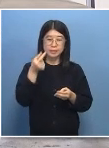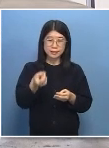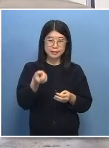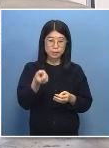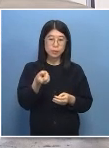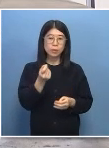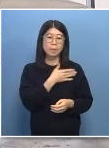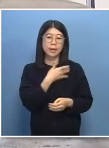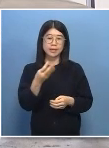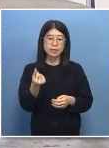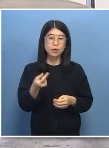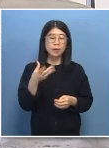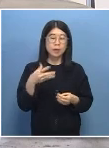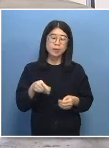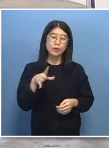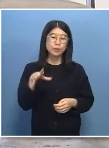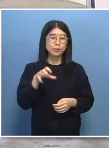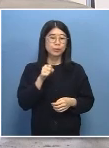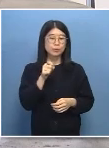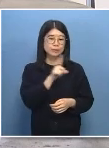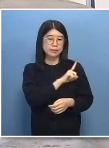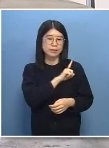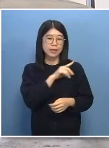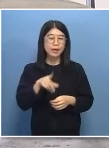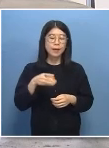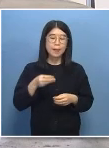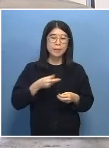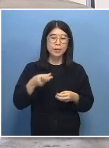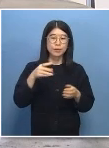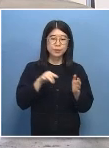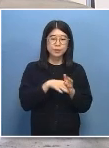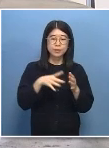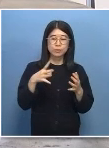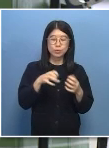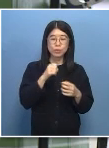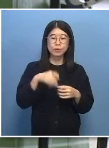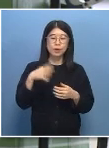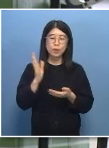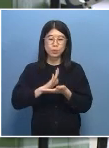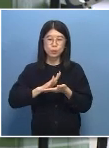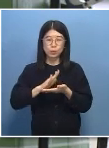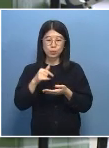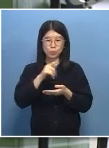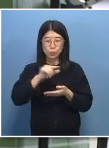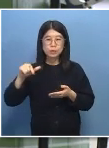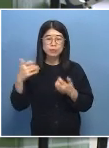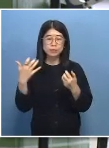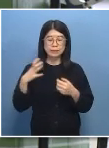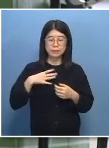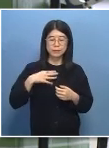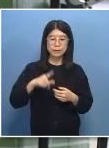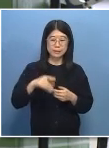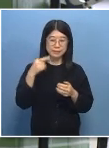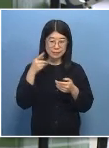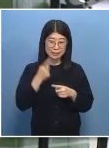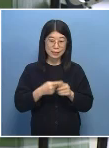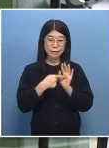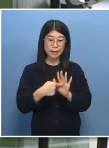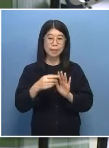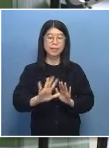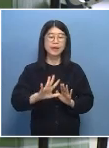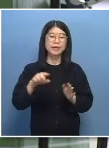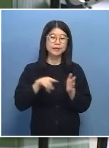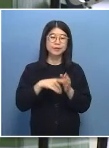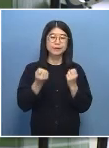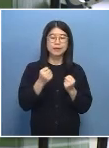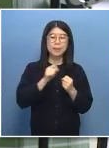用者自負喺嗰個譬如話耗電量啊、污染情況就唔係如實反映啊。電動車咧，都係比